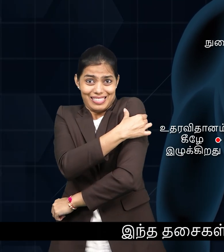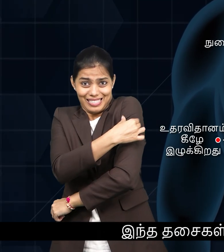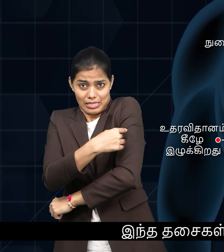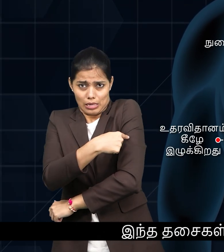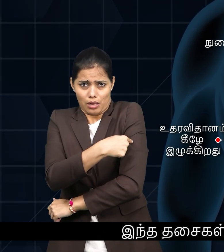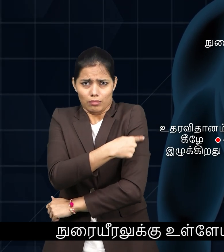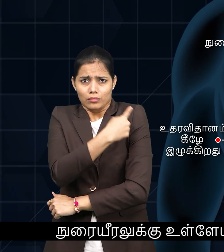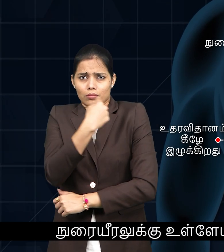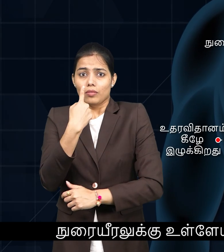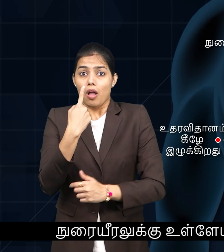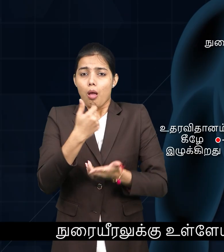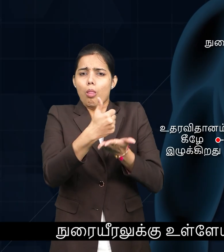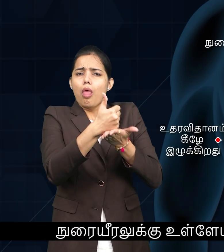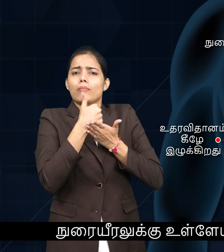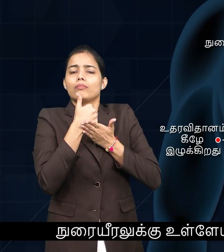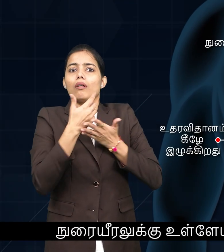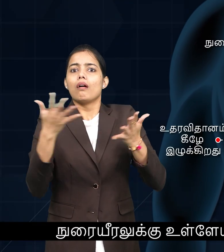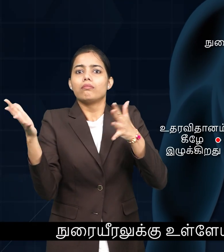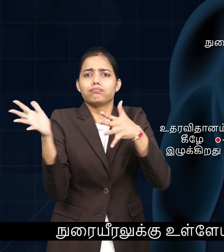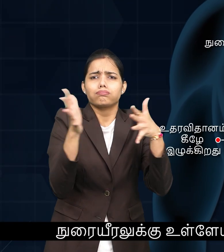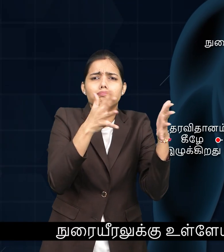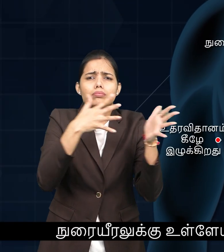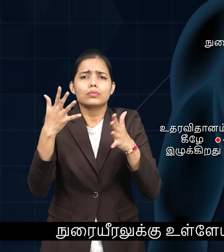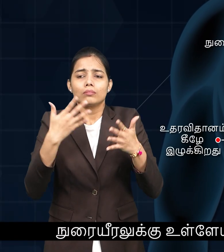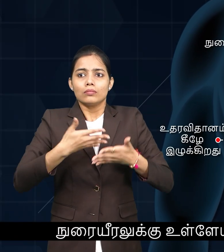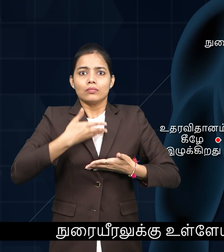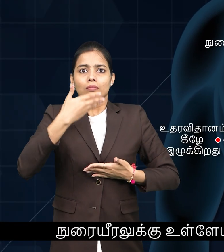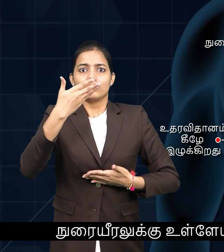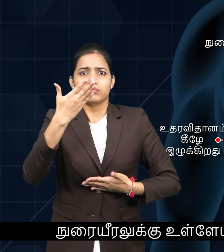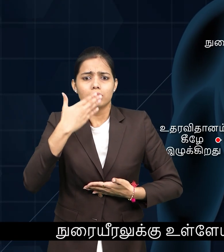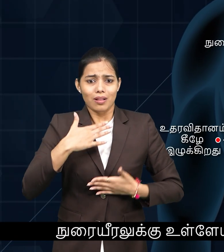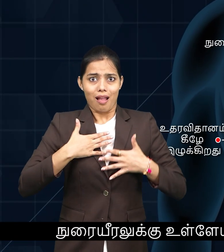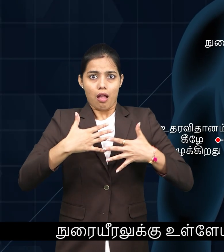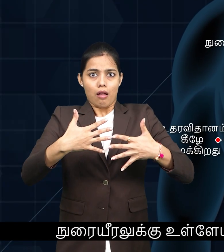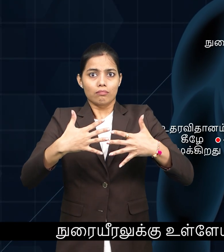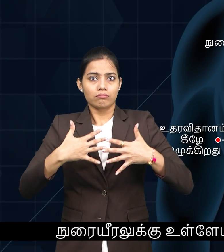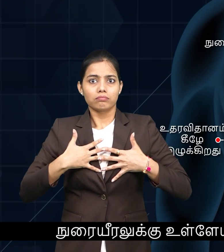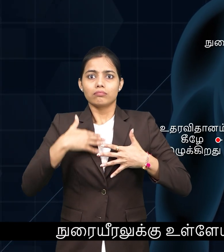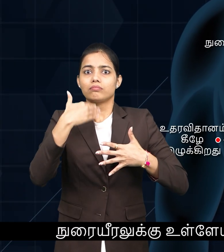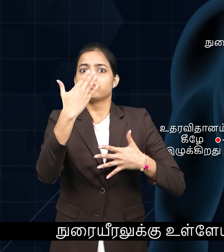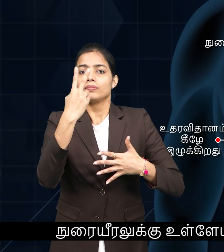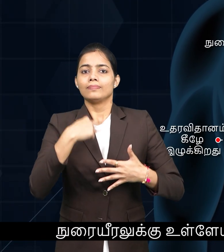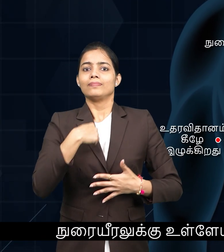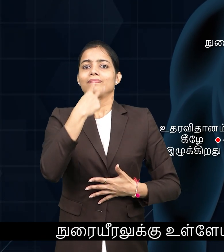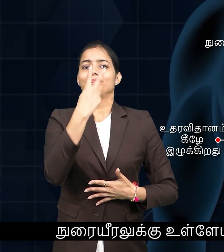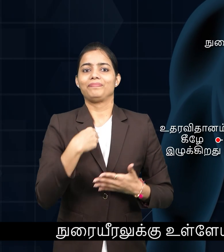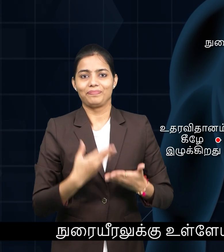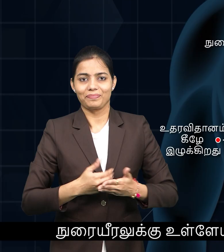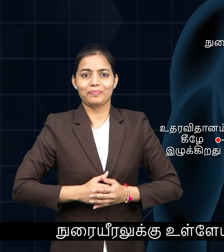இந்த தசைகள் சுவாசிக்கும் போது காற்றை நுரையீரலுக்கு உள்ளேயும் வெளியேயும் தள்ள உதவுகின்றன.